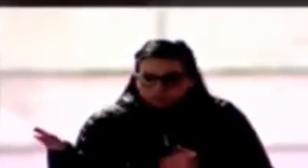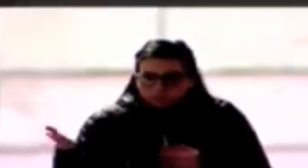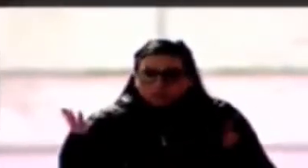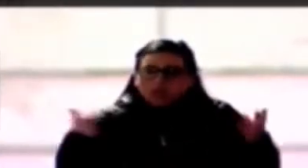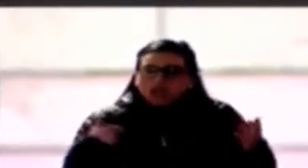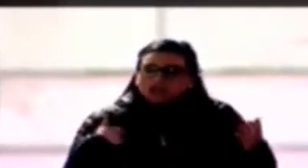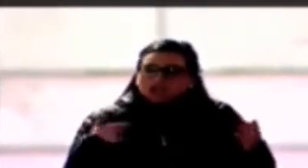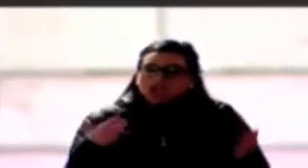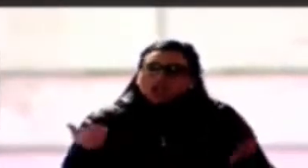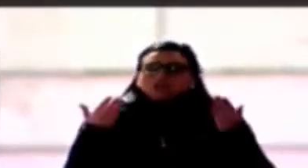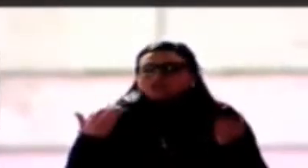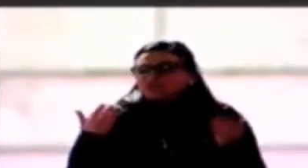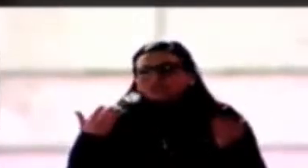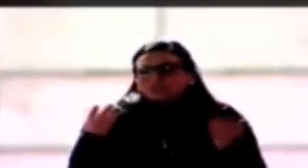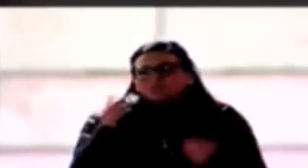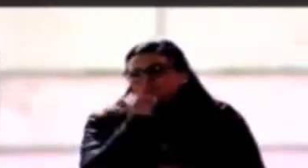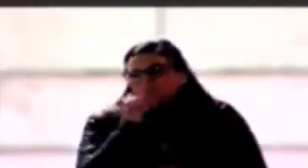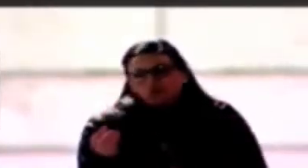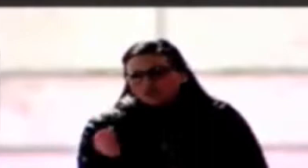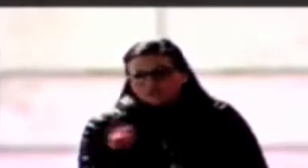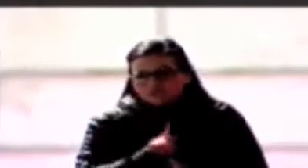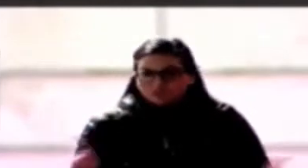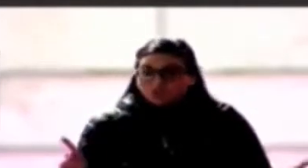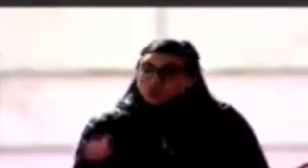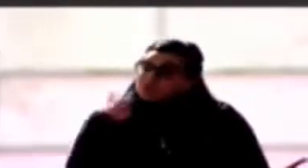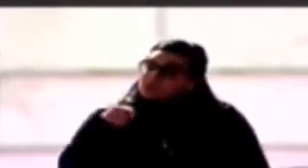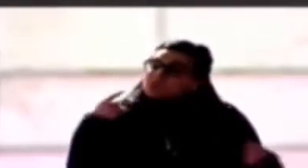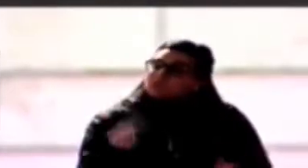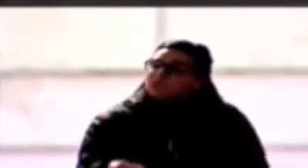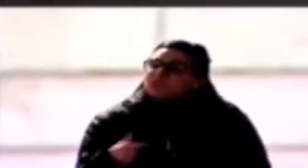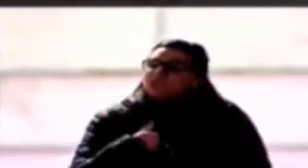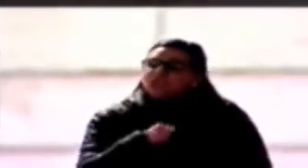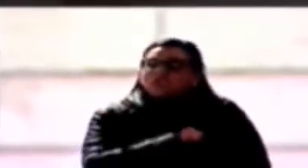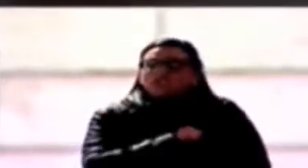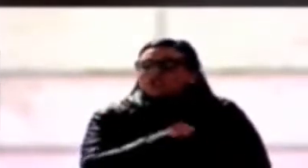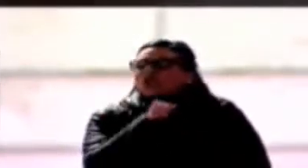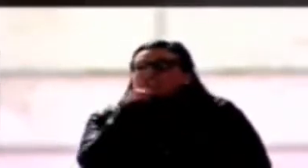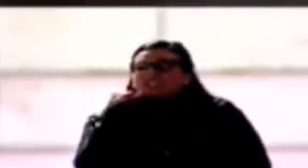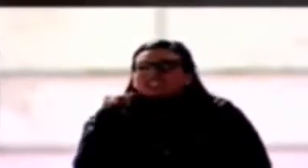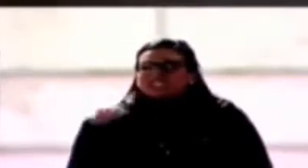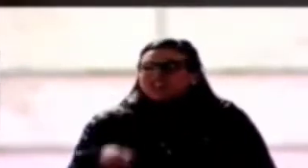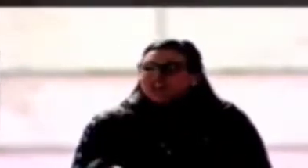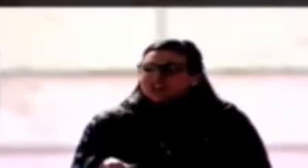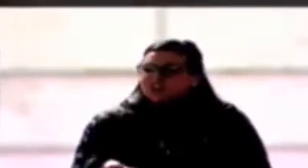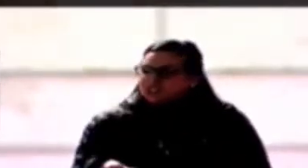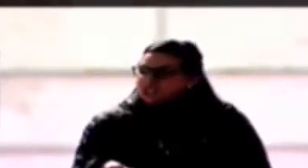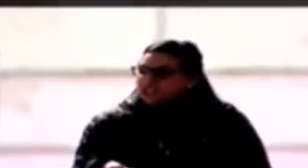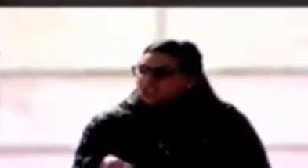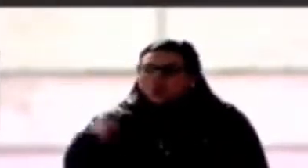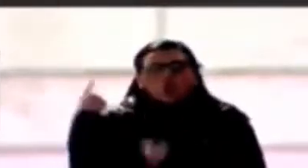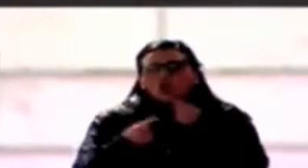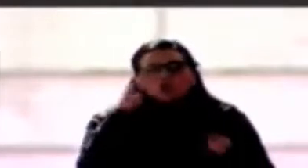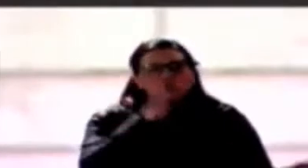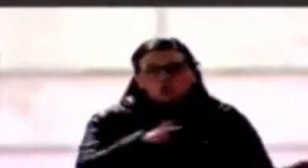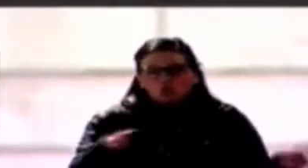auspici non sono dei migliori. È per questo che io credo che sia necessaria una mobilitazione continua.